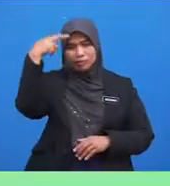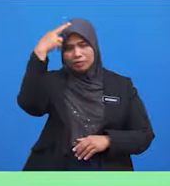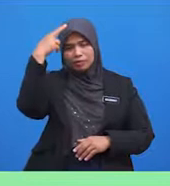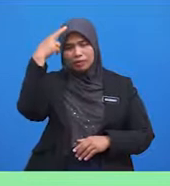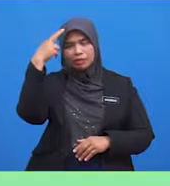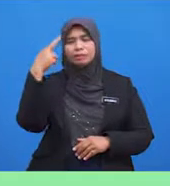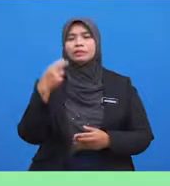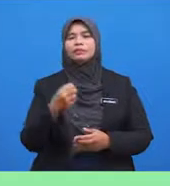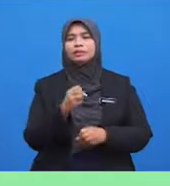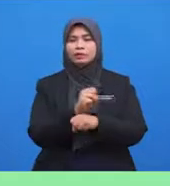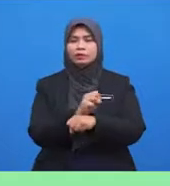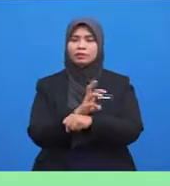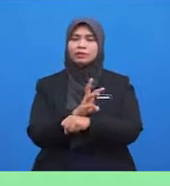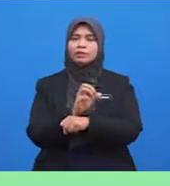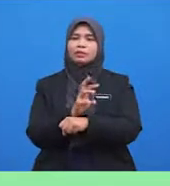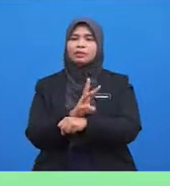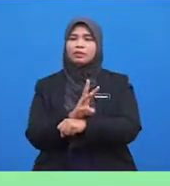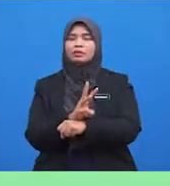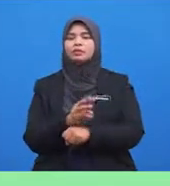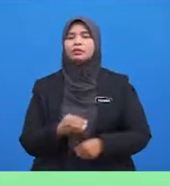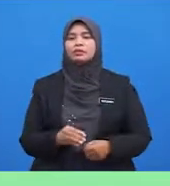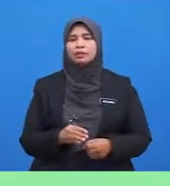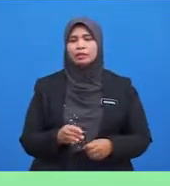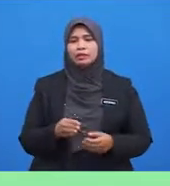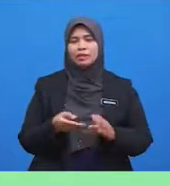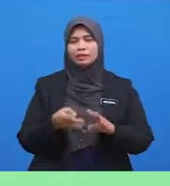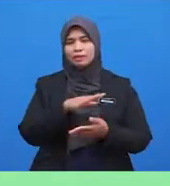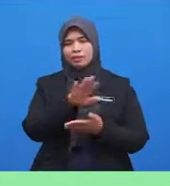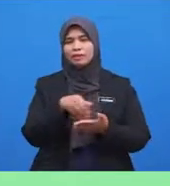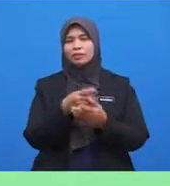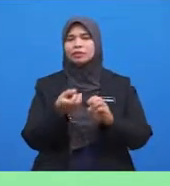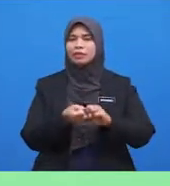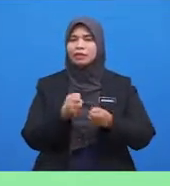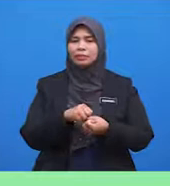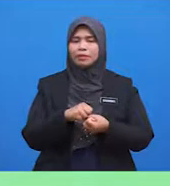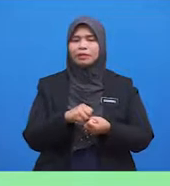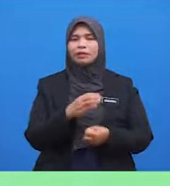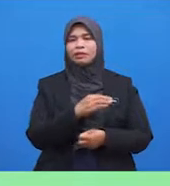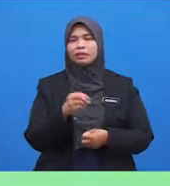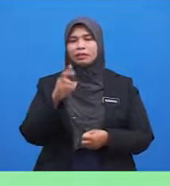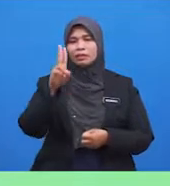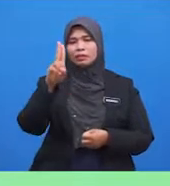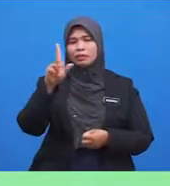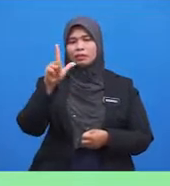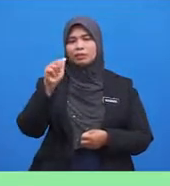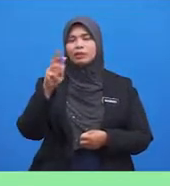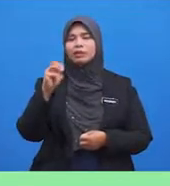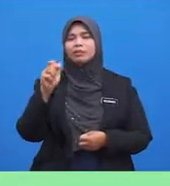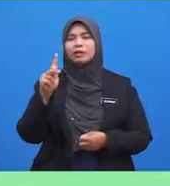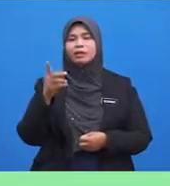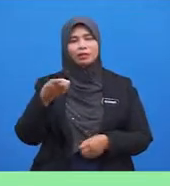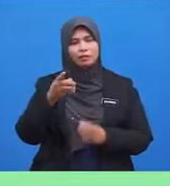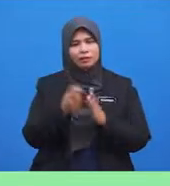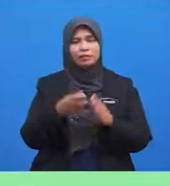Rasulullah sallallahu alaihi wasallam, para sahabat dan para ulama terdahulu.